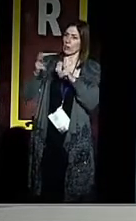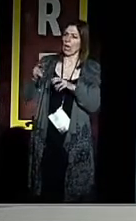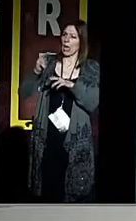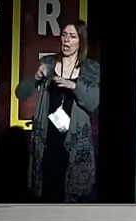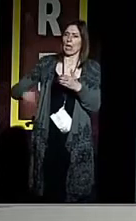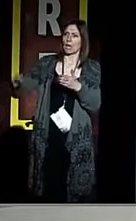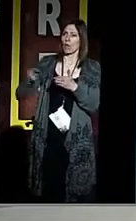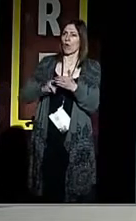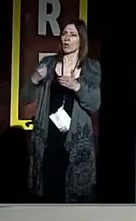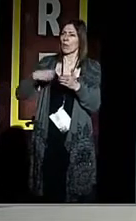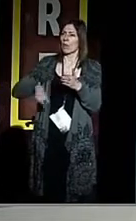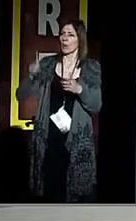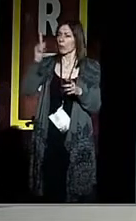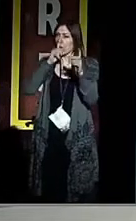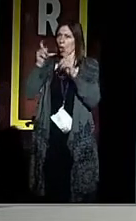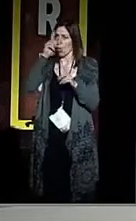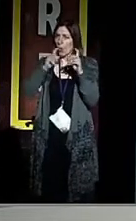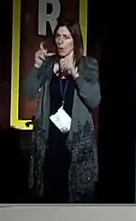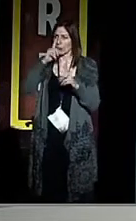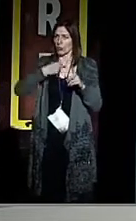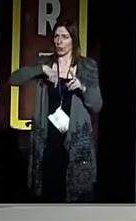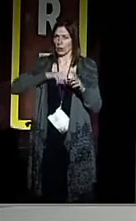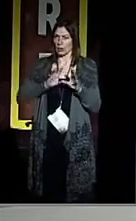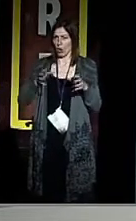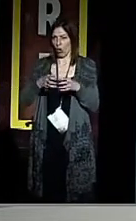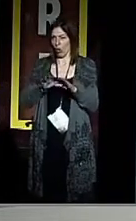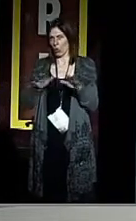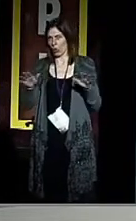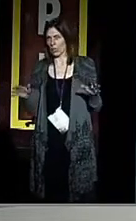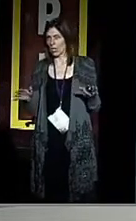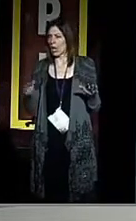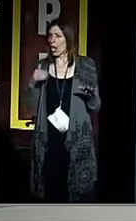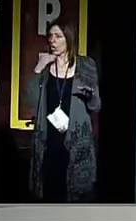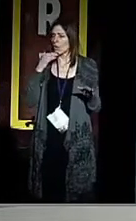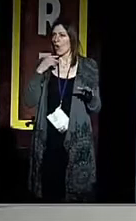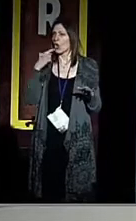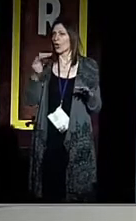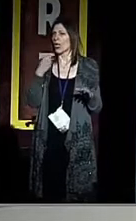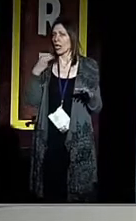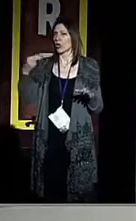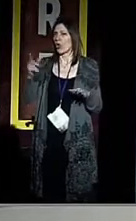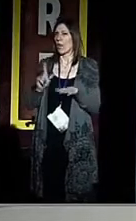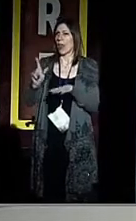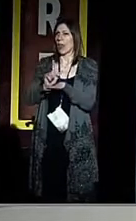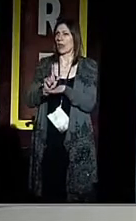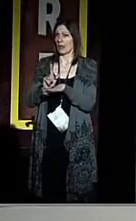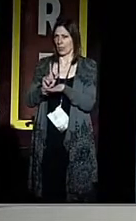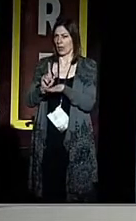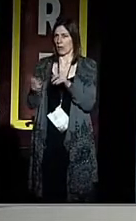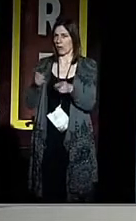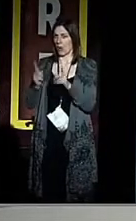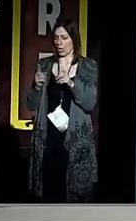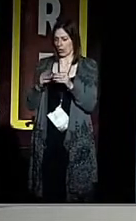nostra comunità. Non ci metto neanche il nome e cognome, diciamo, del leader politico che lo sta facendo, perché credo che abbiate capito tutti di